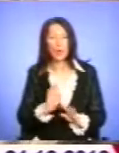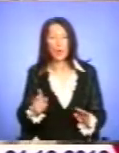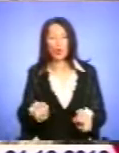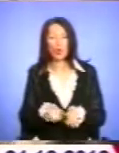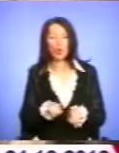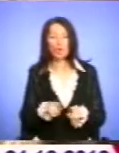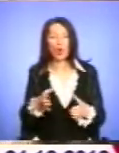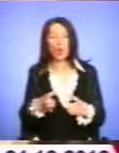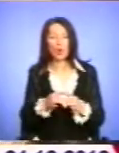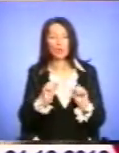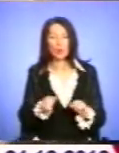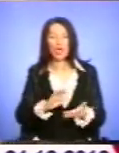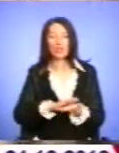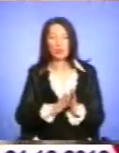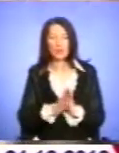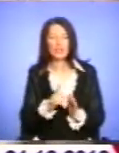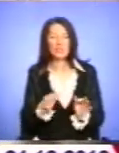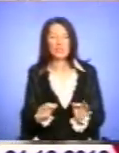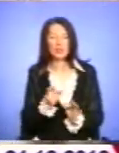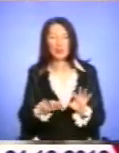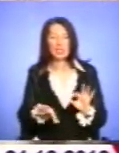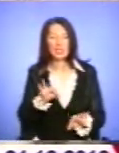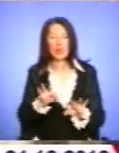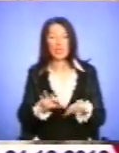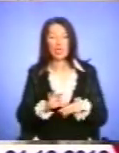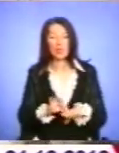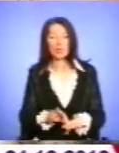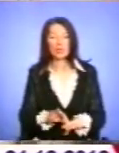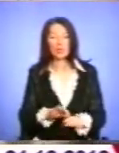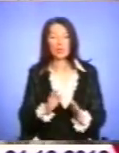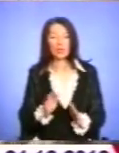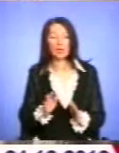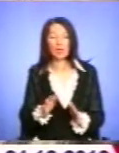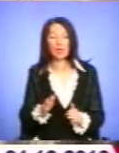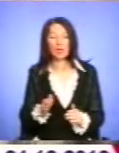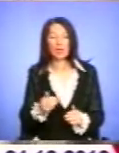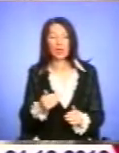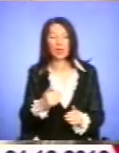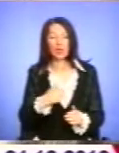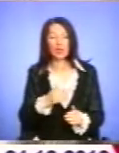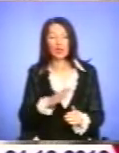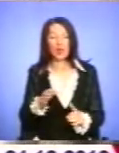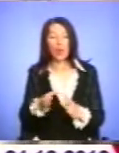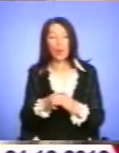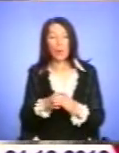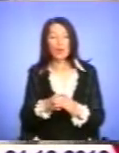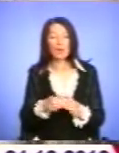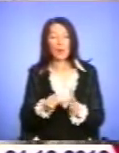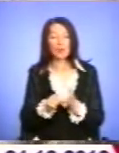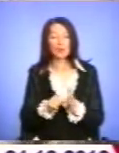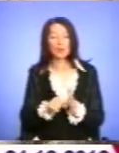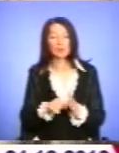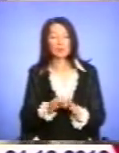команда змогла якось домовитися з суддями. Жеребкування провожу тільки суто я, що не тягне ні команда, ні представник, а тільки я через